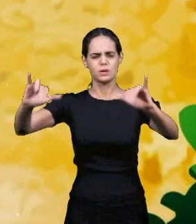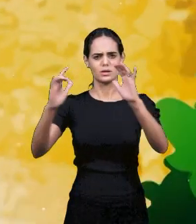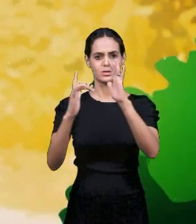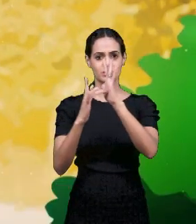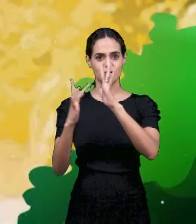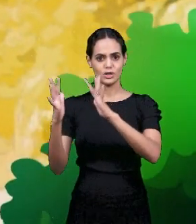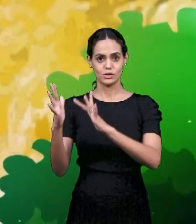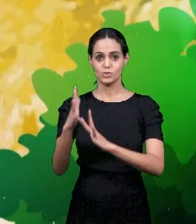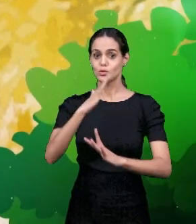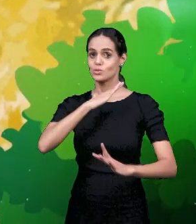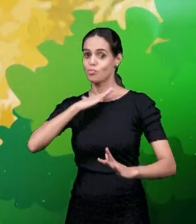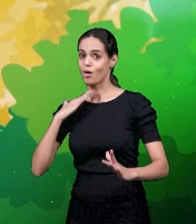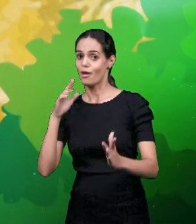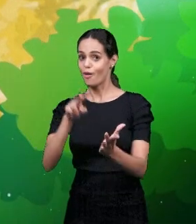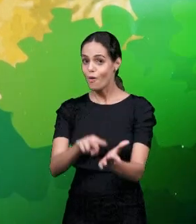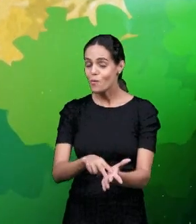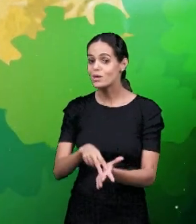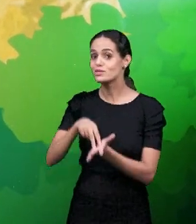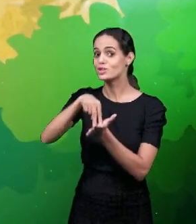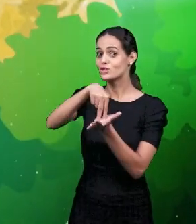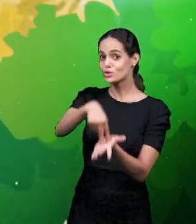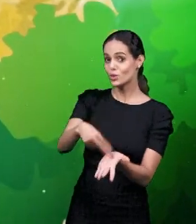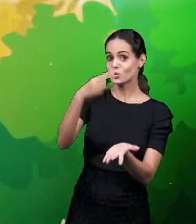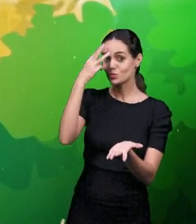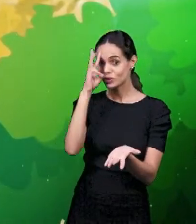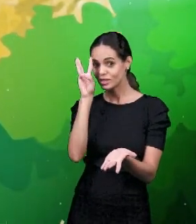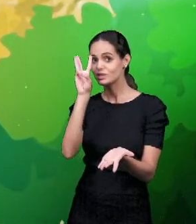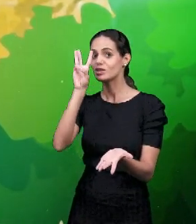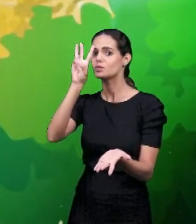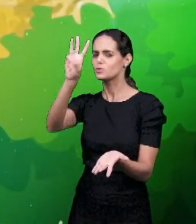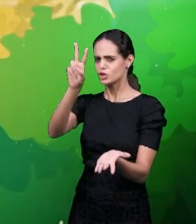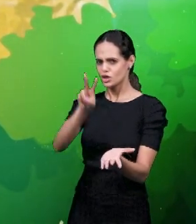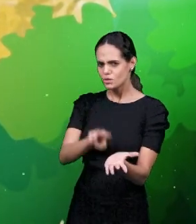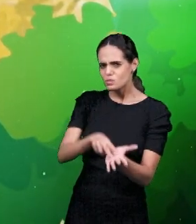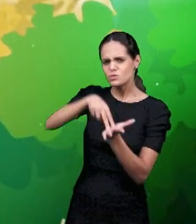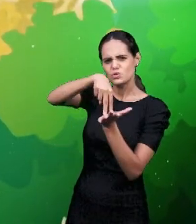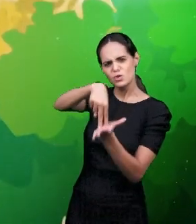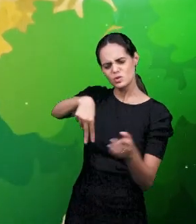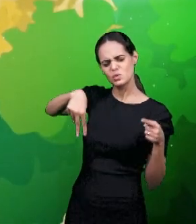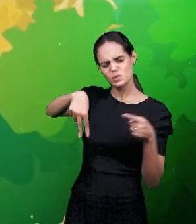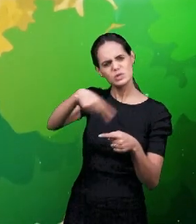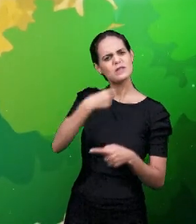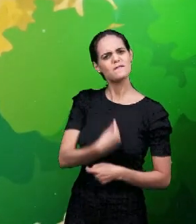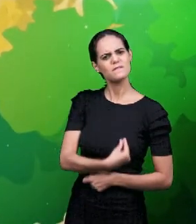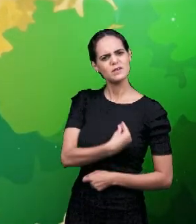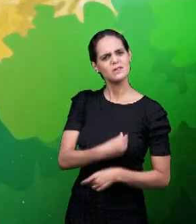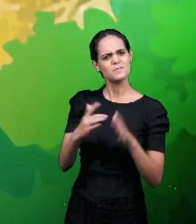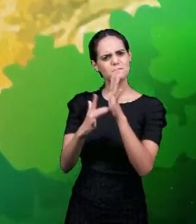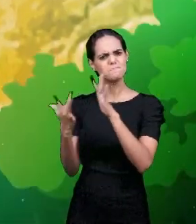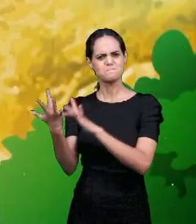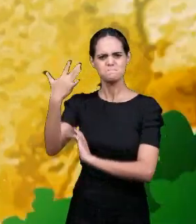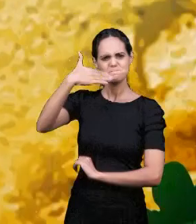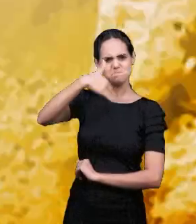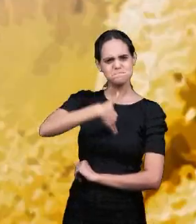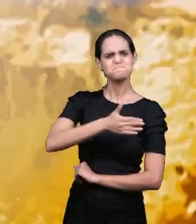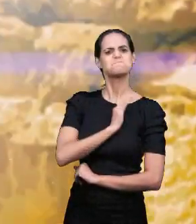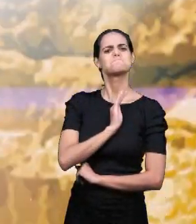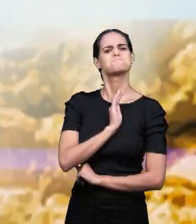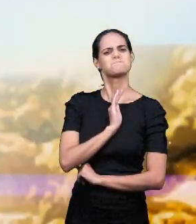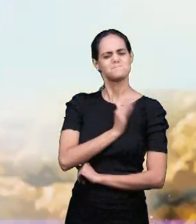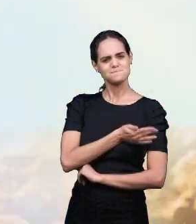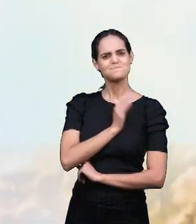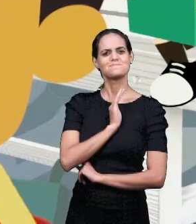Jesus ressuscitou ao terceiro dia, está vivo e reina em